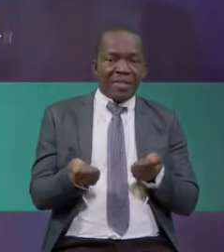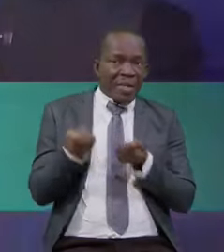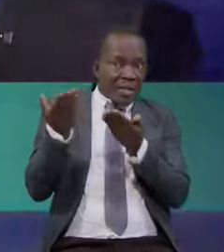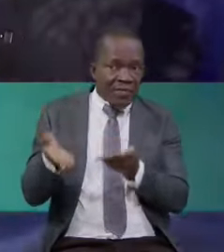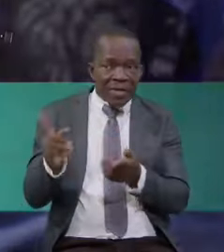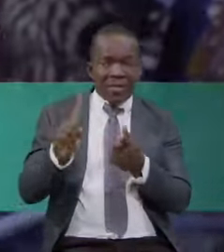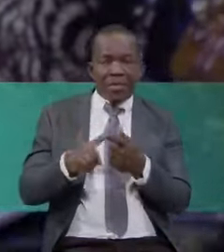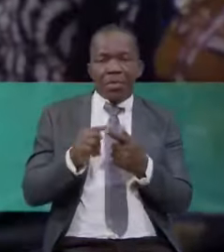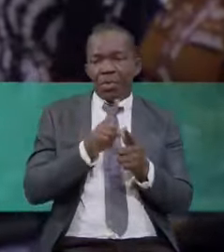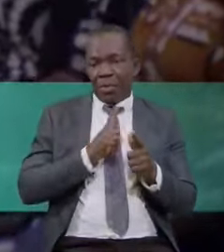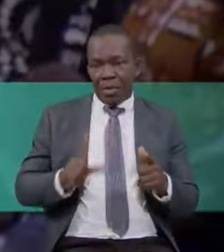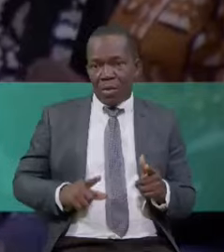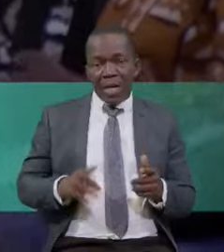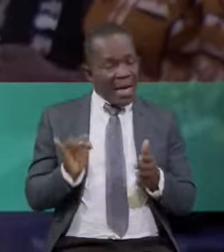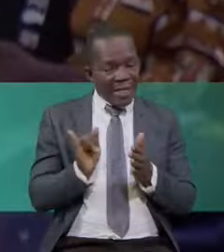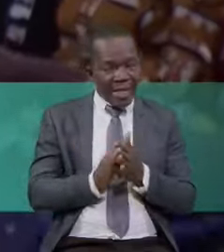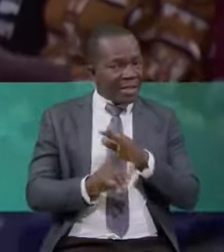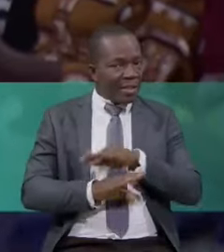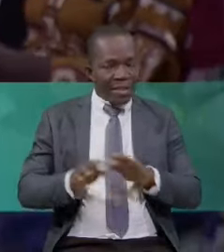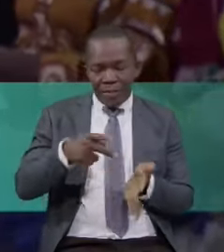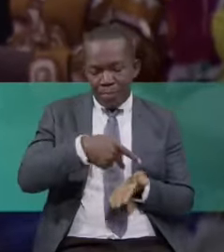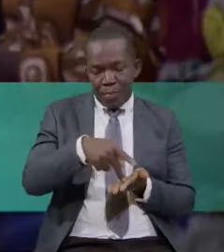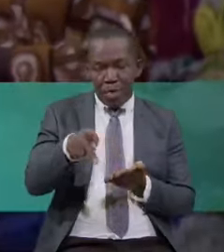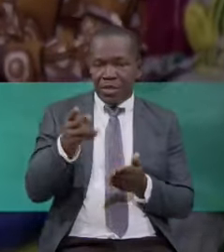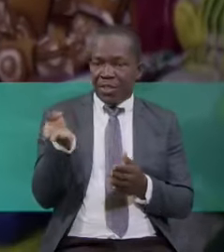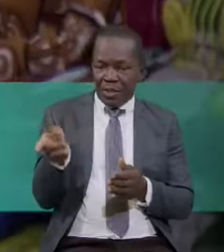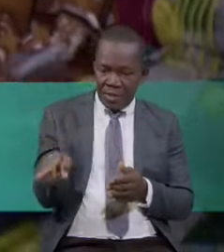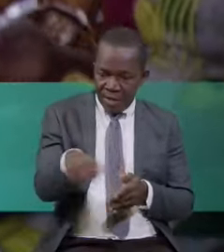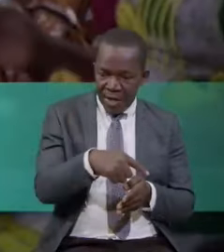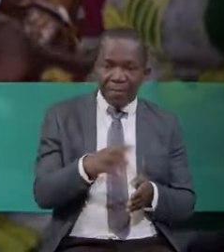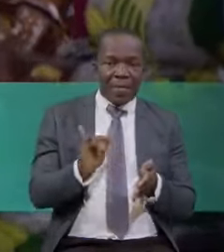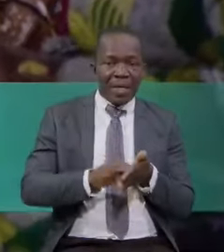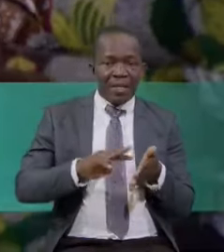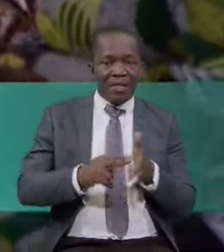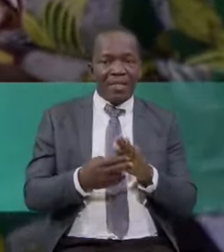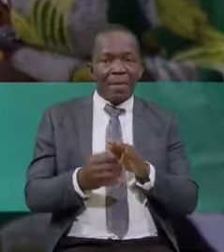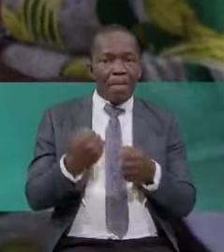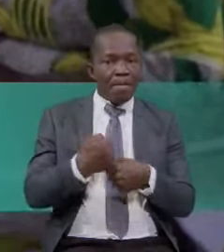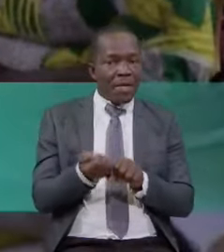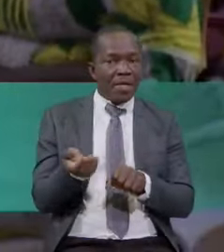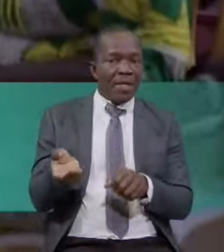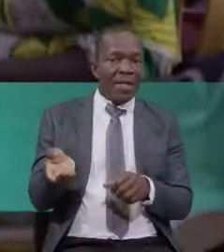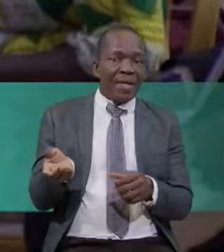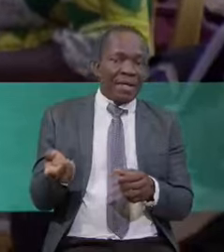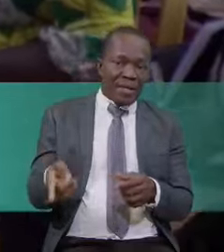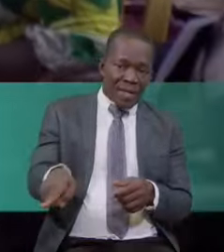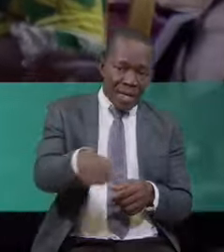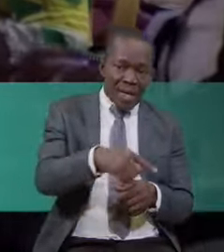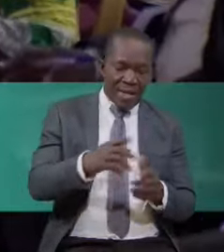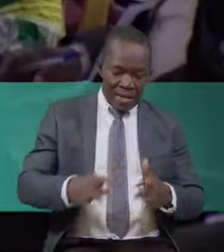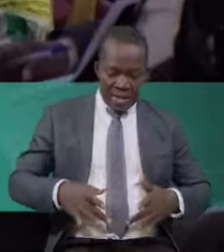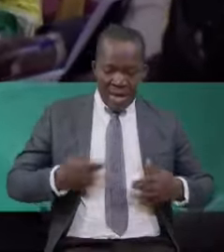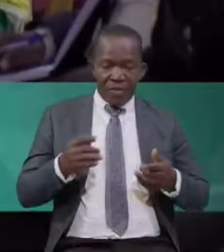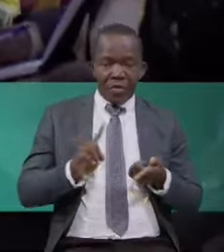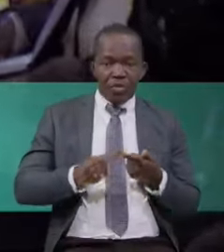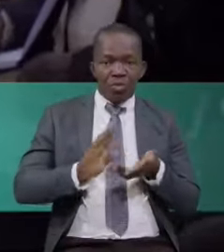a puissant n'a pas purifié leur vie cela n'a pas rendu leur vie meilleure et Dieu dit oui je l'ai établi mais